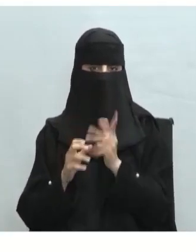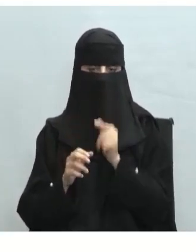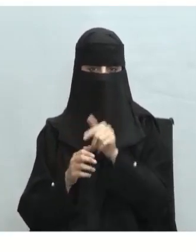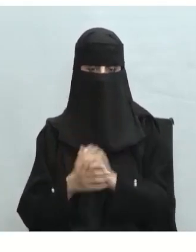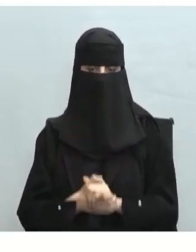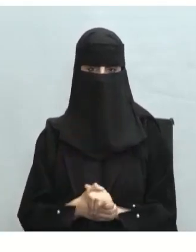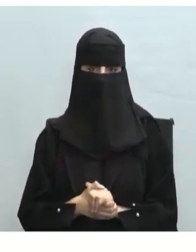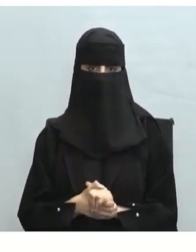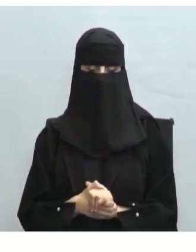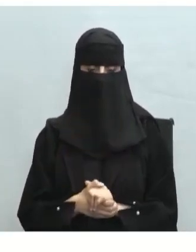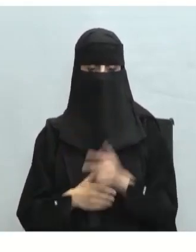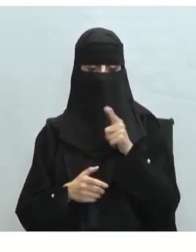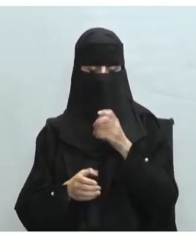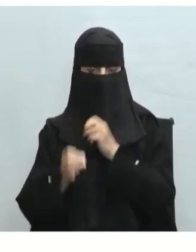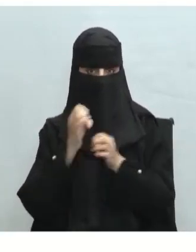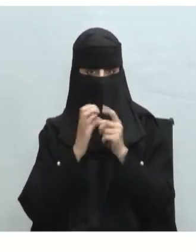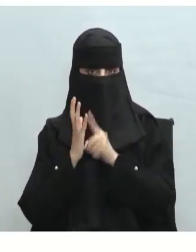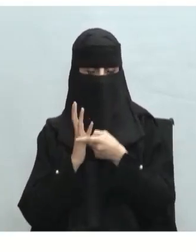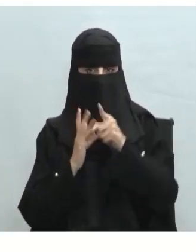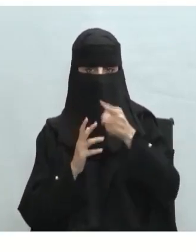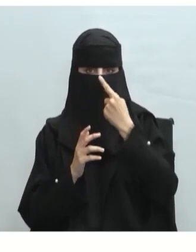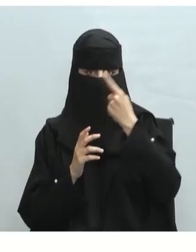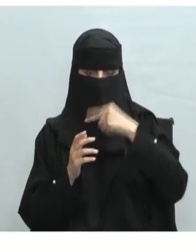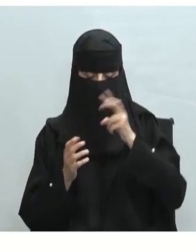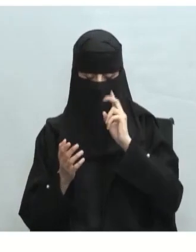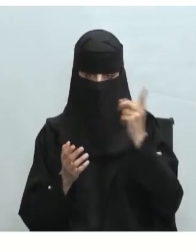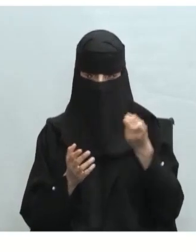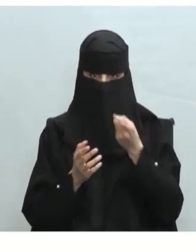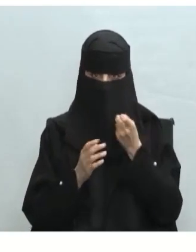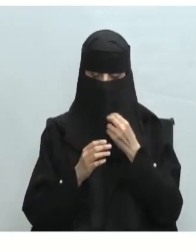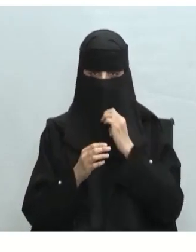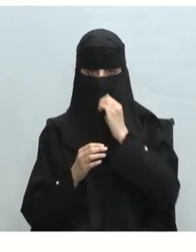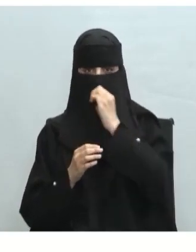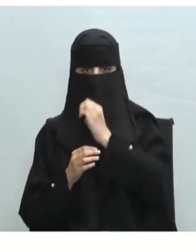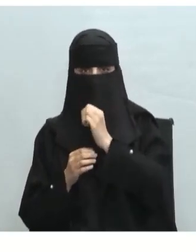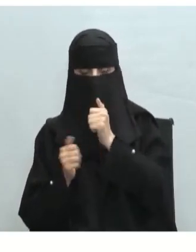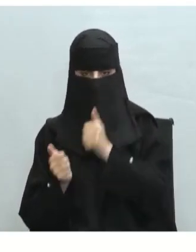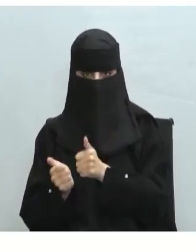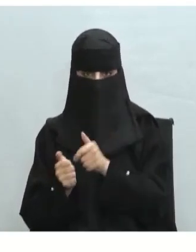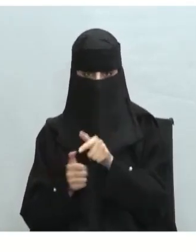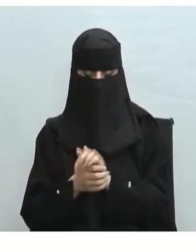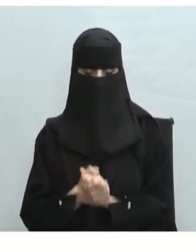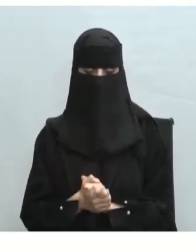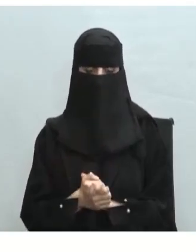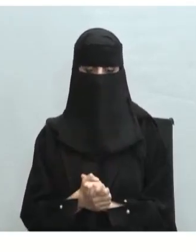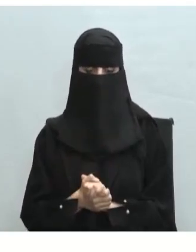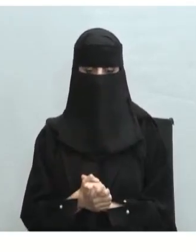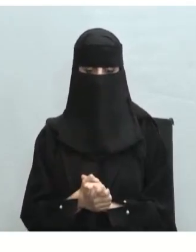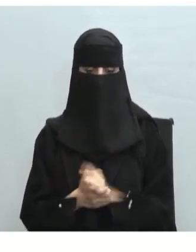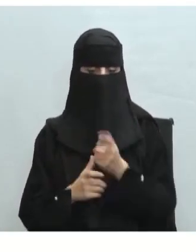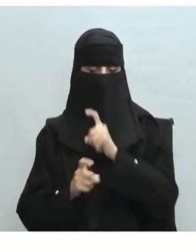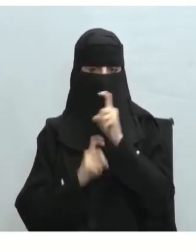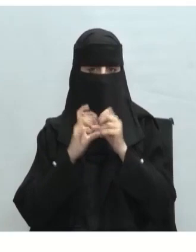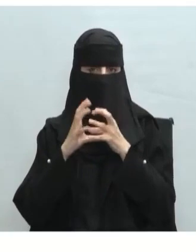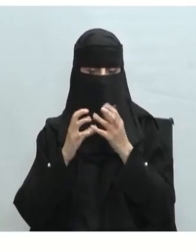تعطيك فقط الاجابات التي امامك وانما تفسر النص يعني تدخل الى مضمون النص هذا هو المقصود ما الاسئله